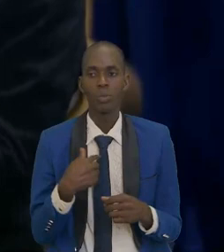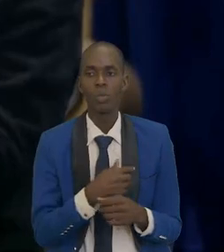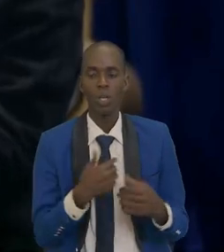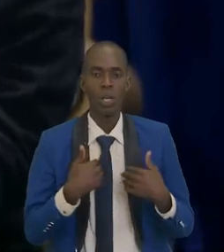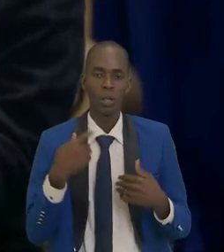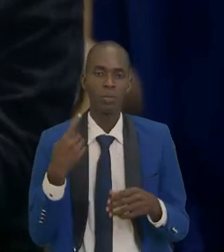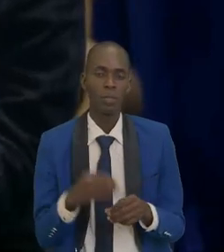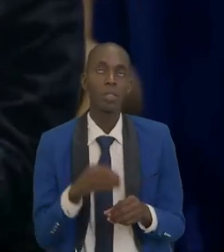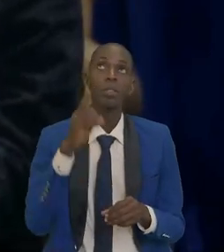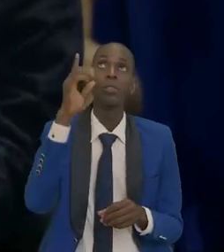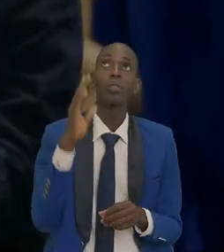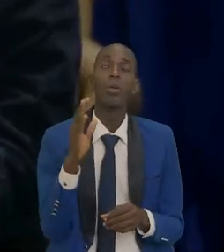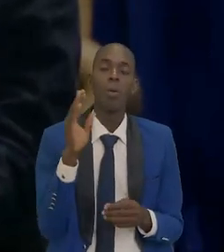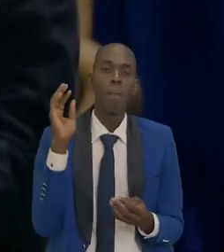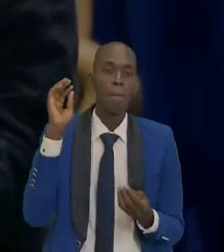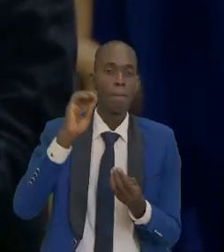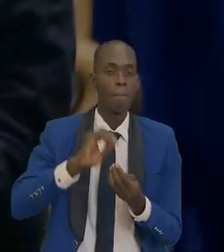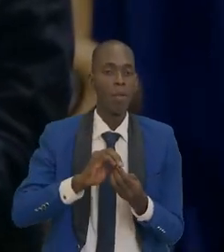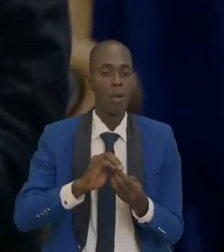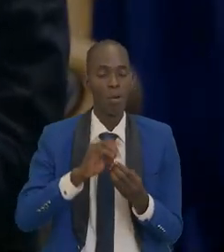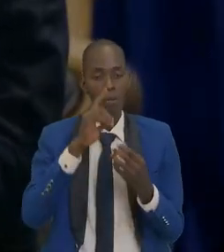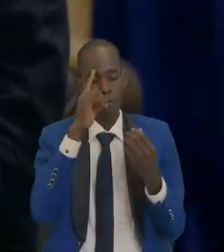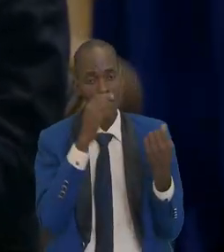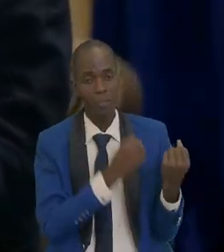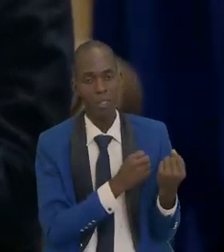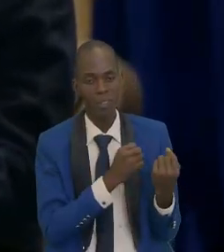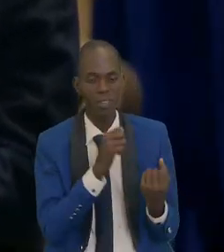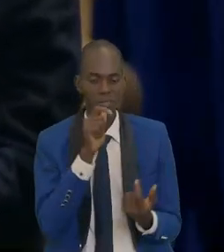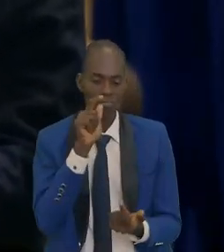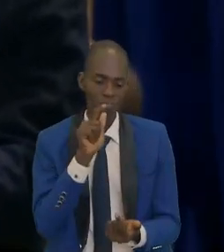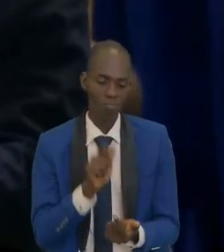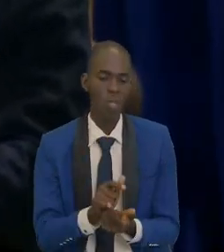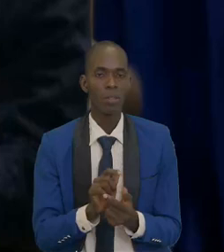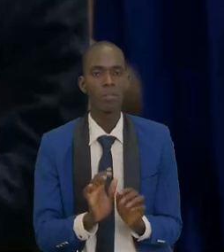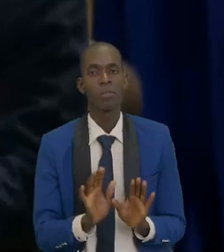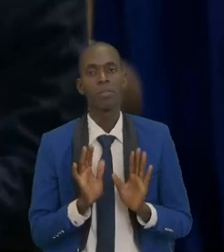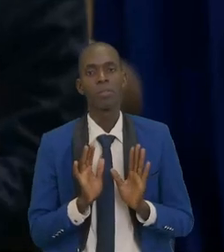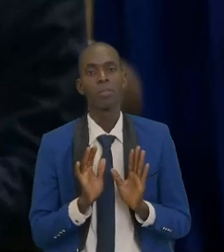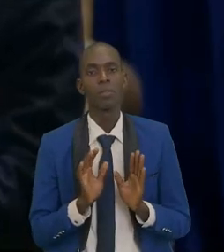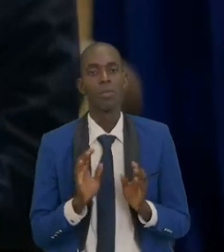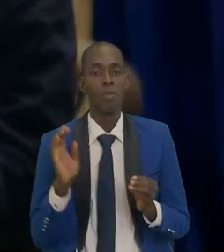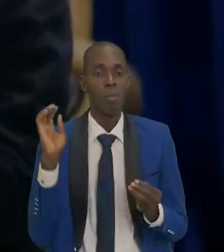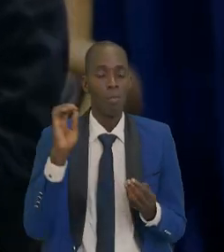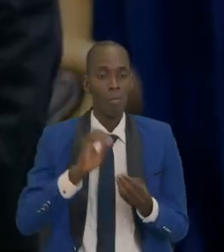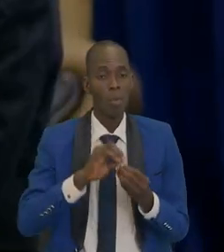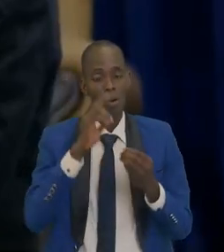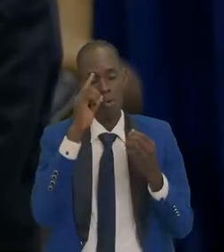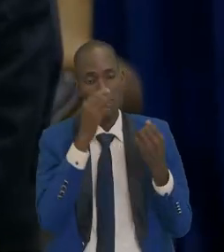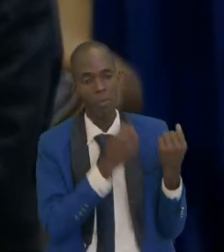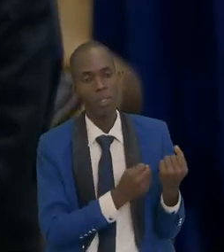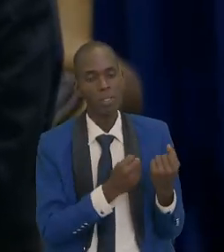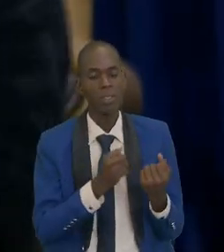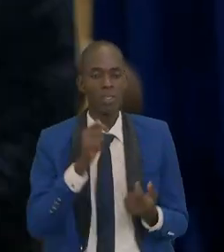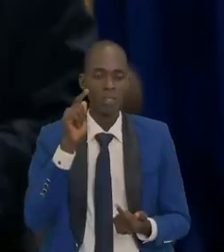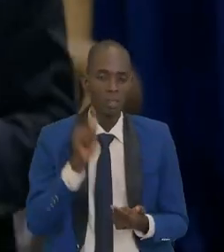foi, moins de crainte. Plus de foi, moins de panique. Plus